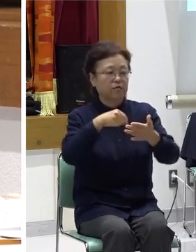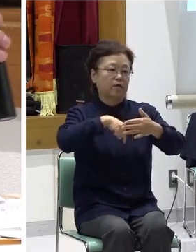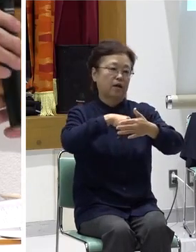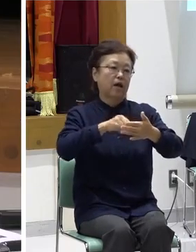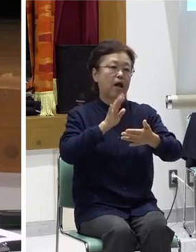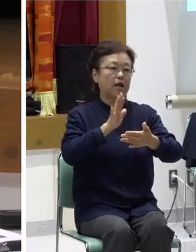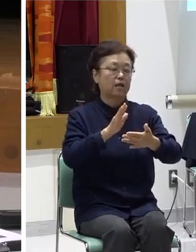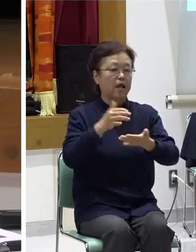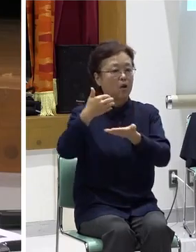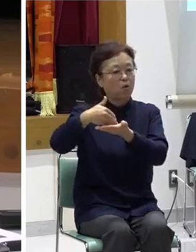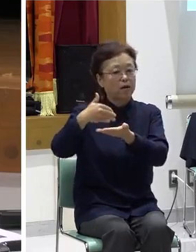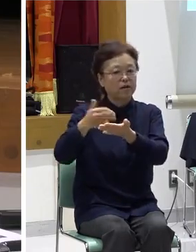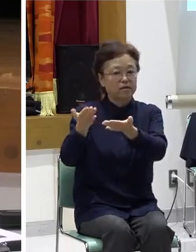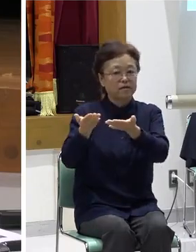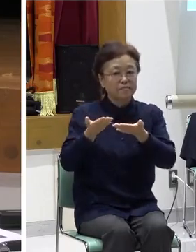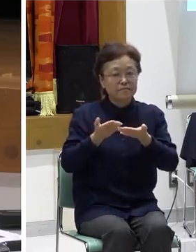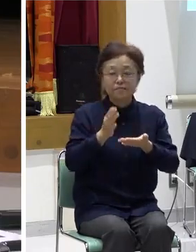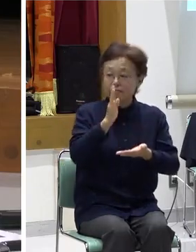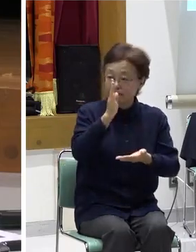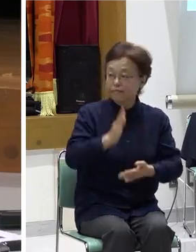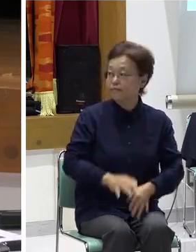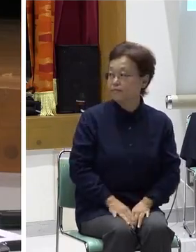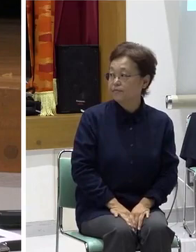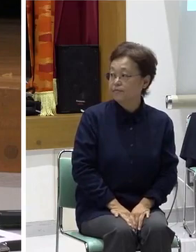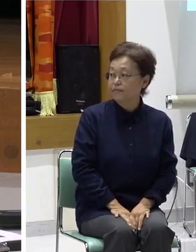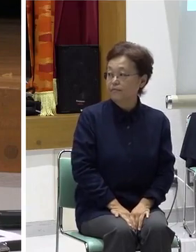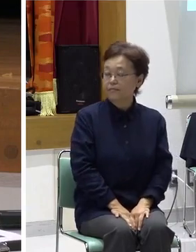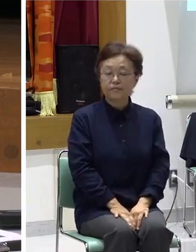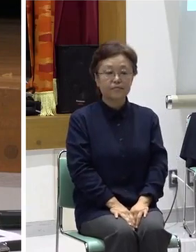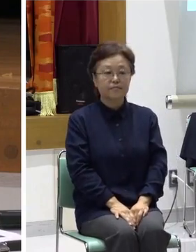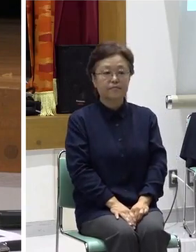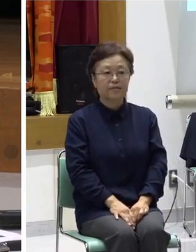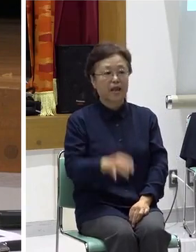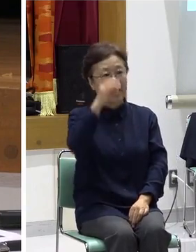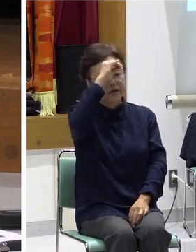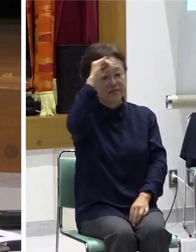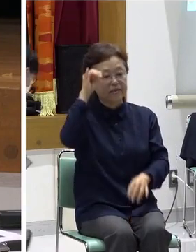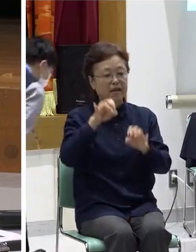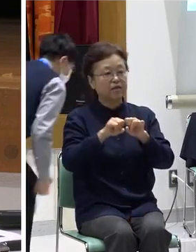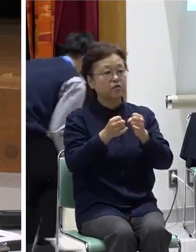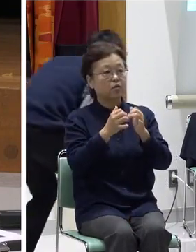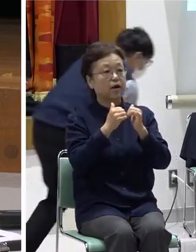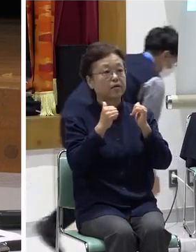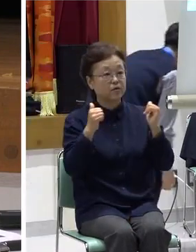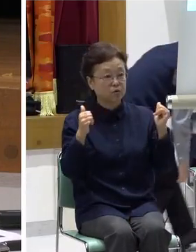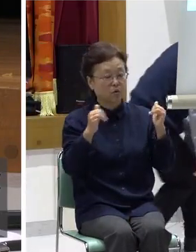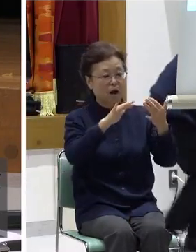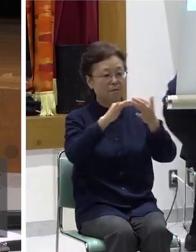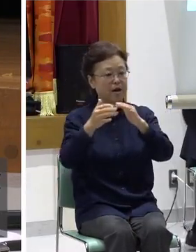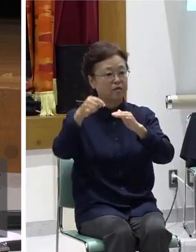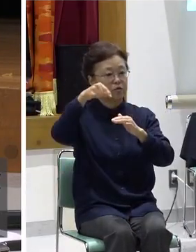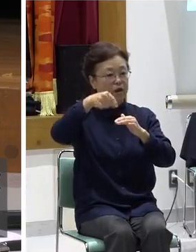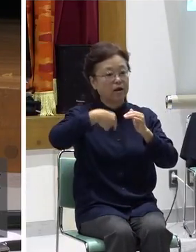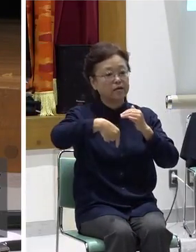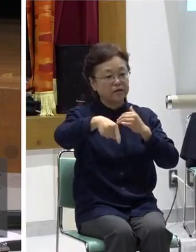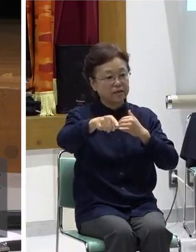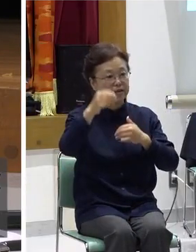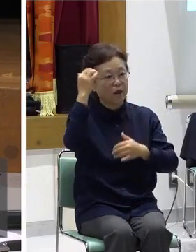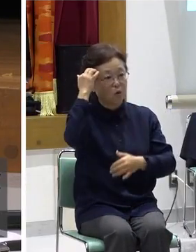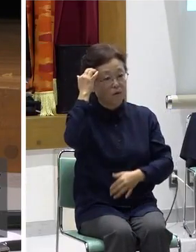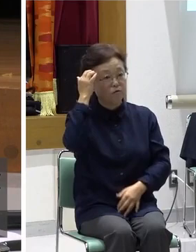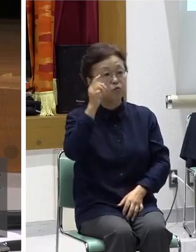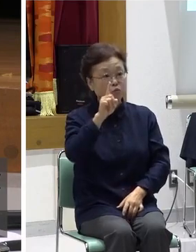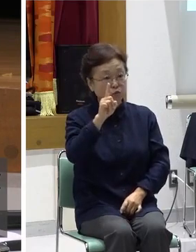か。 はい、知的障害の方、街中で何が困るかって、やっぱりいろん